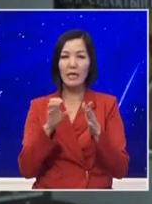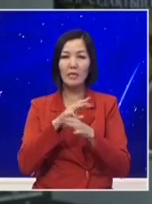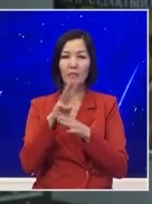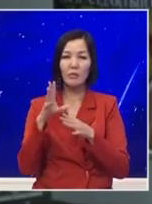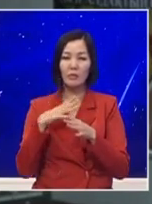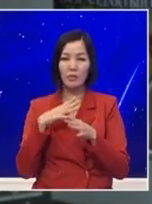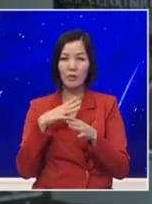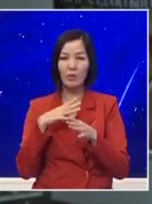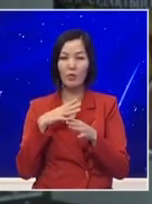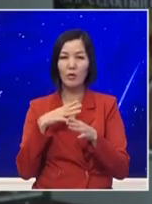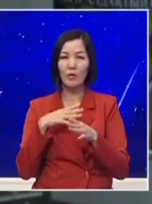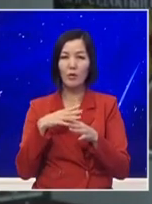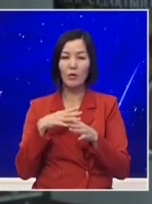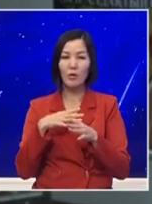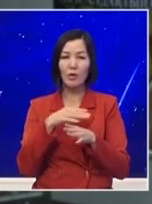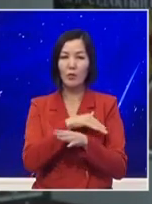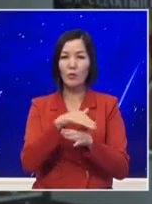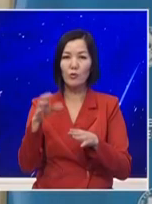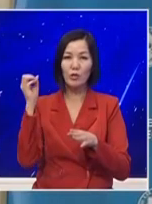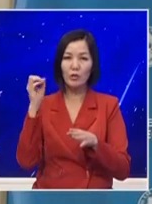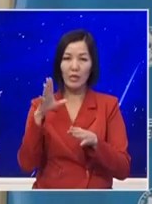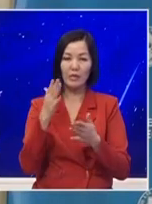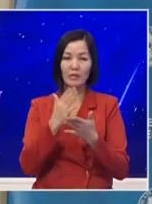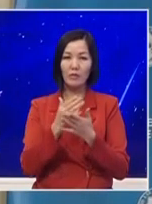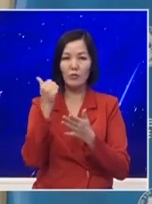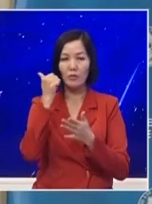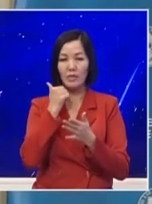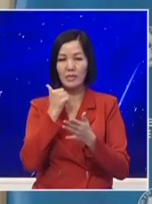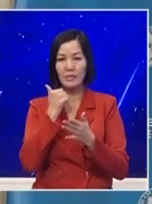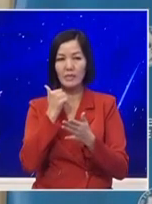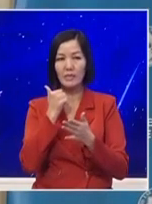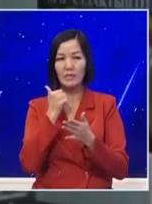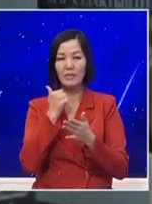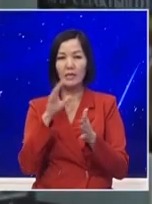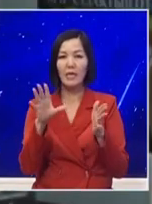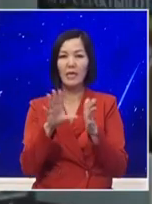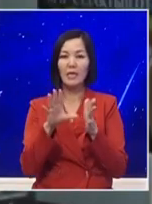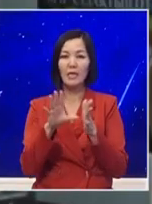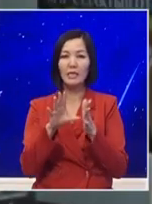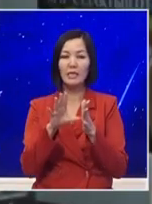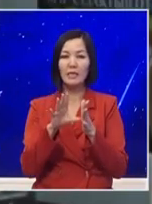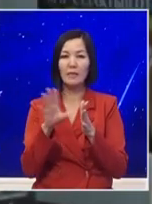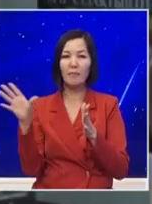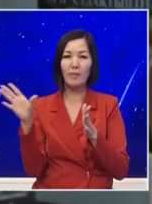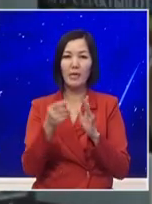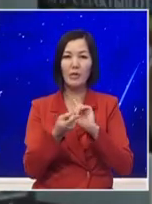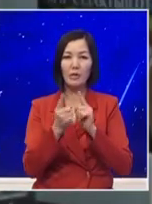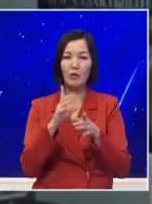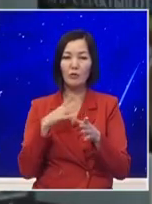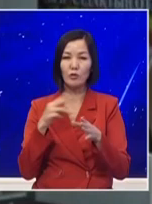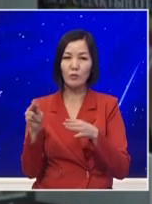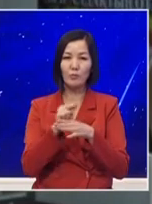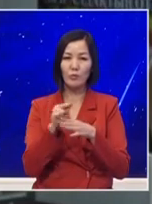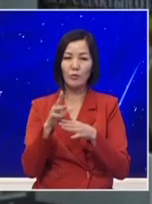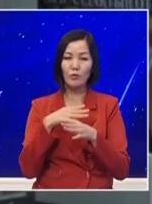жабдықтау мәселесі, көше жарықтары, жарықтандыру, тозық жеткен электр жүйелері. Енді бүгінгі